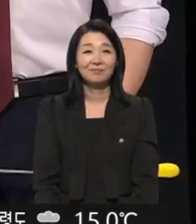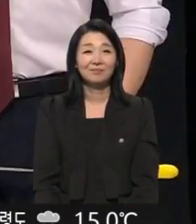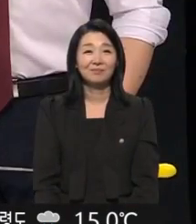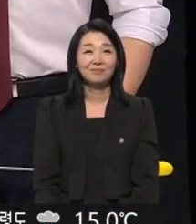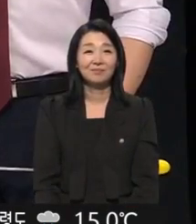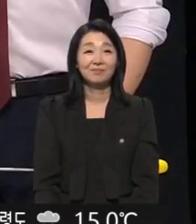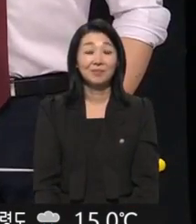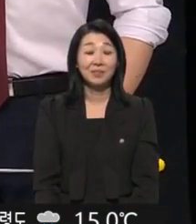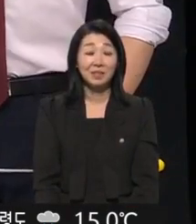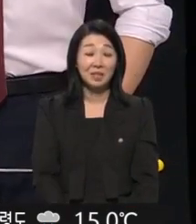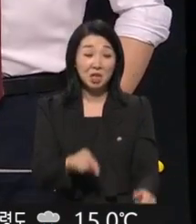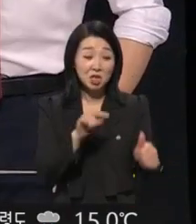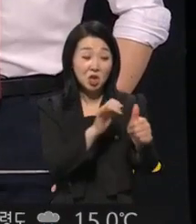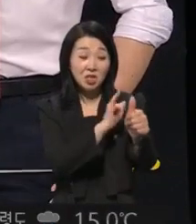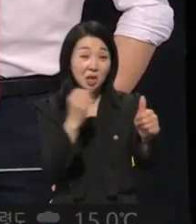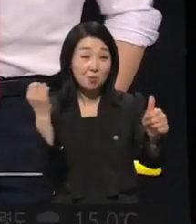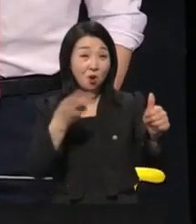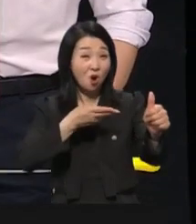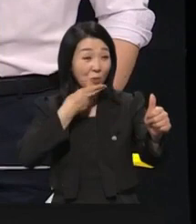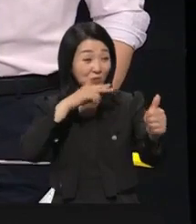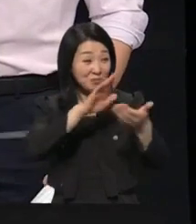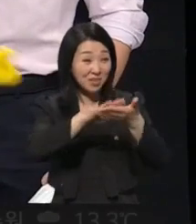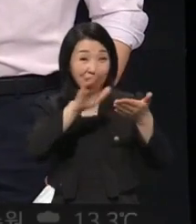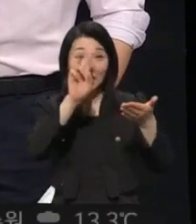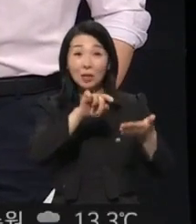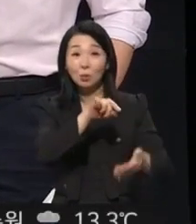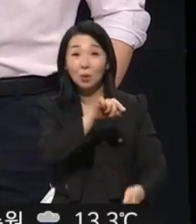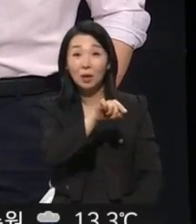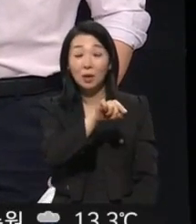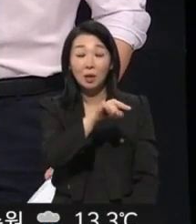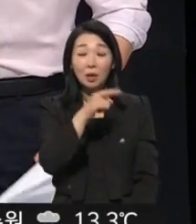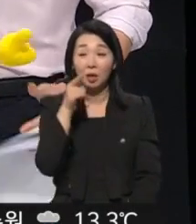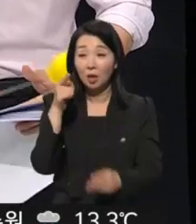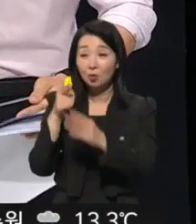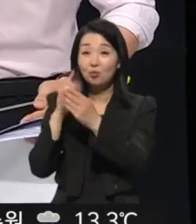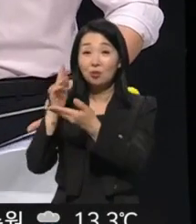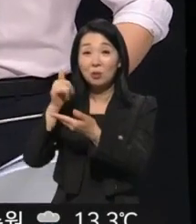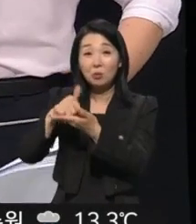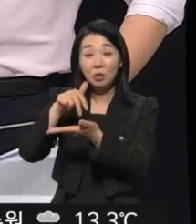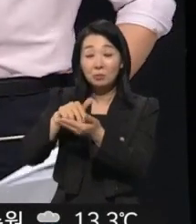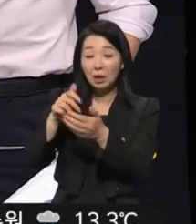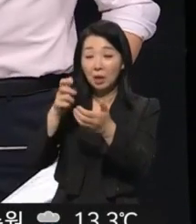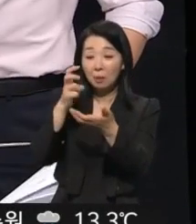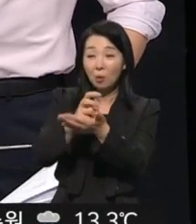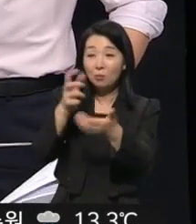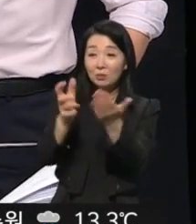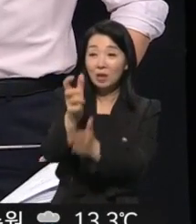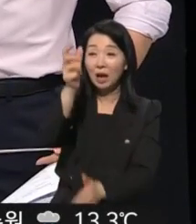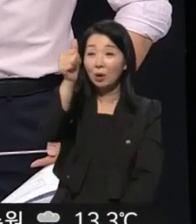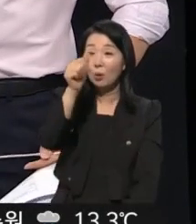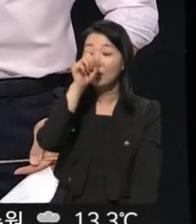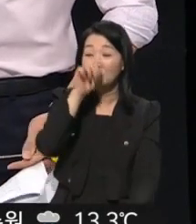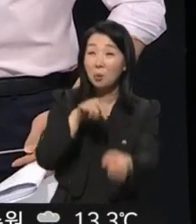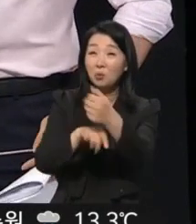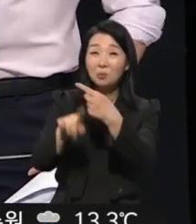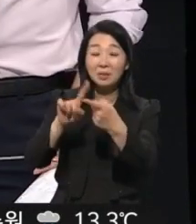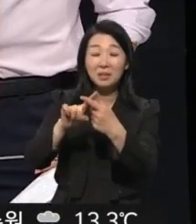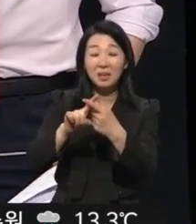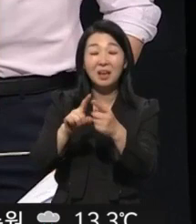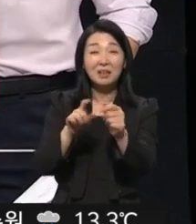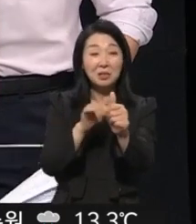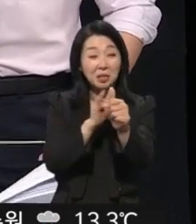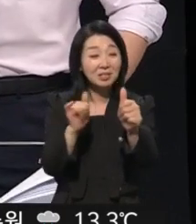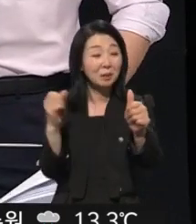네, 그런 사람 또 없습니다라는 곡입니다. 아, 윤 대통령 입장에선 이 한 장관이 좋은 의미에서 그런 사람 또